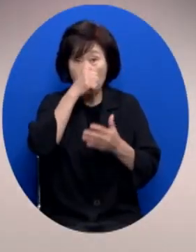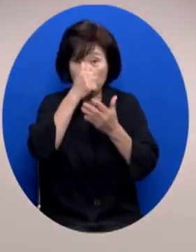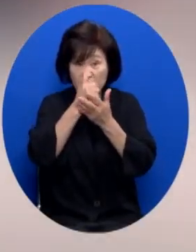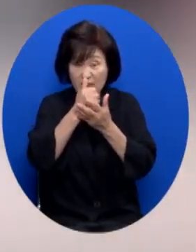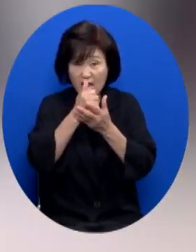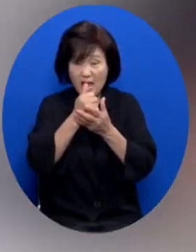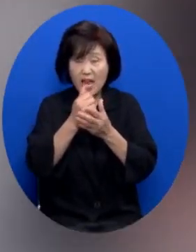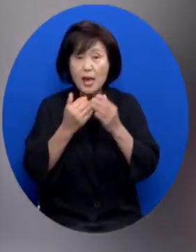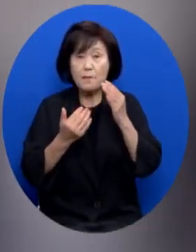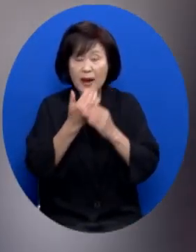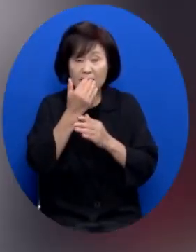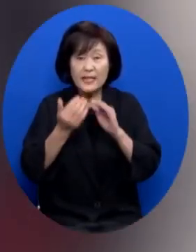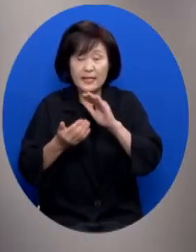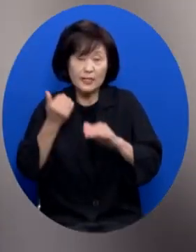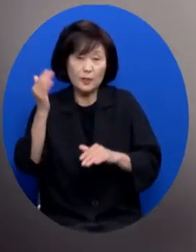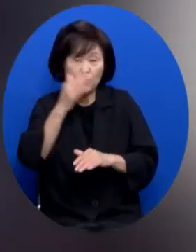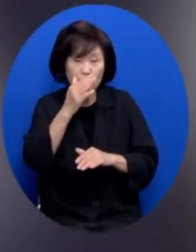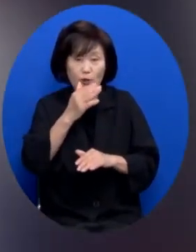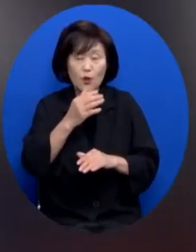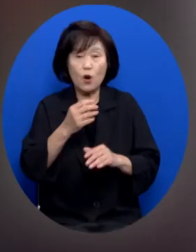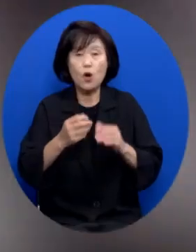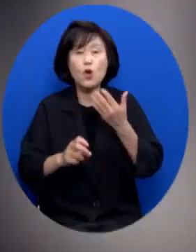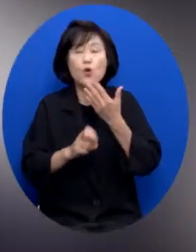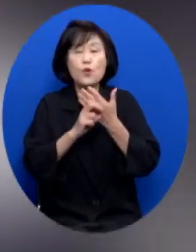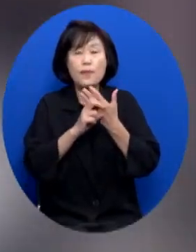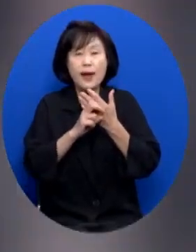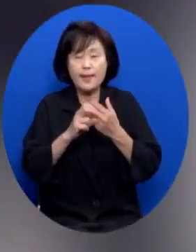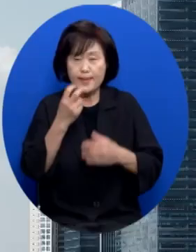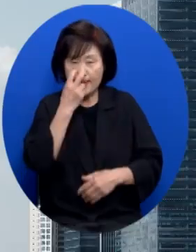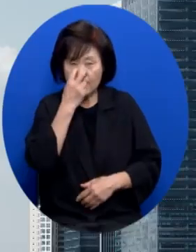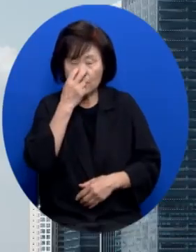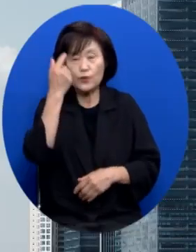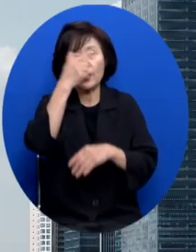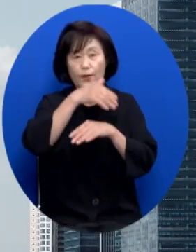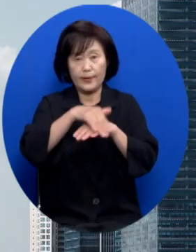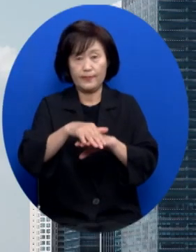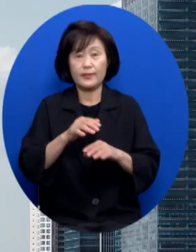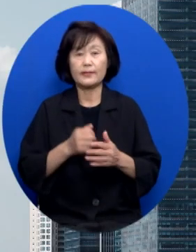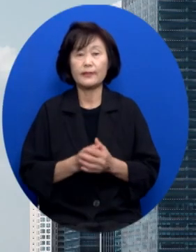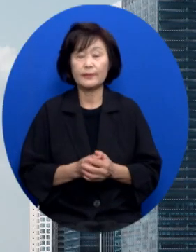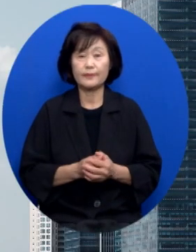초기부터 강력히 법규 위반 사항을 단속할 방침입니다.